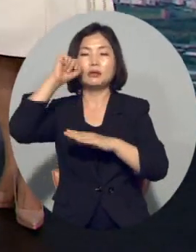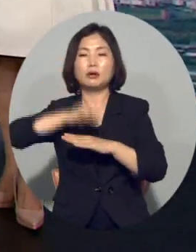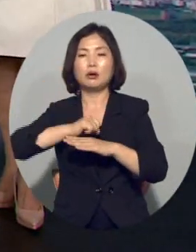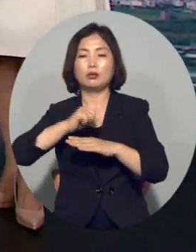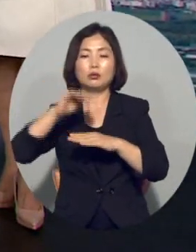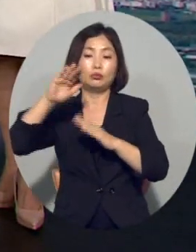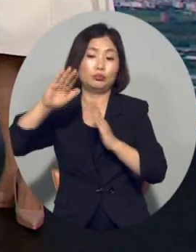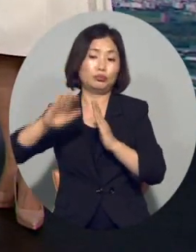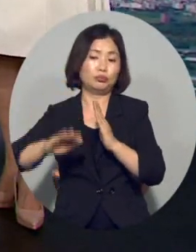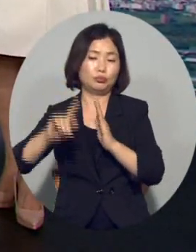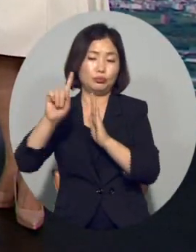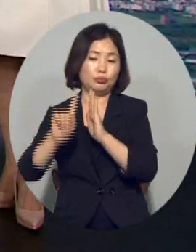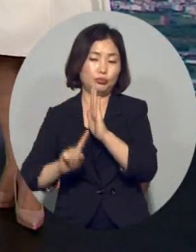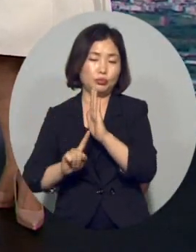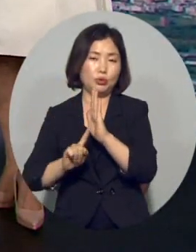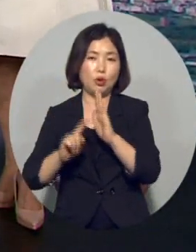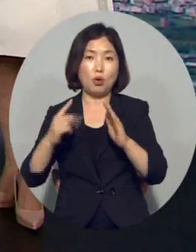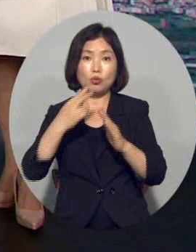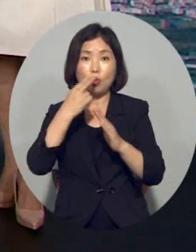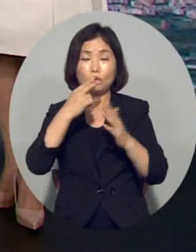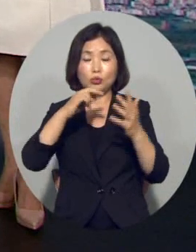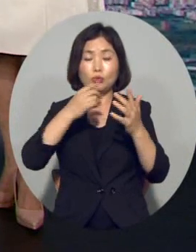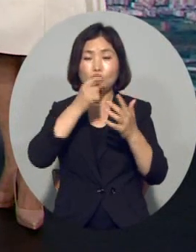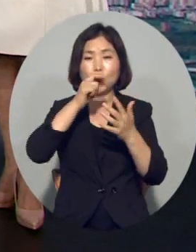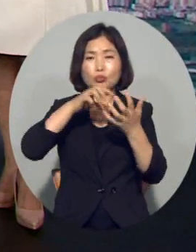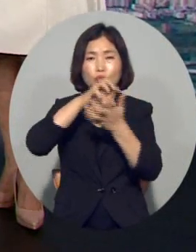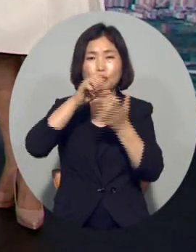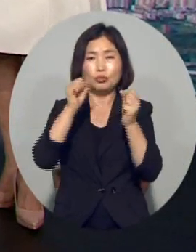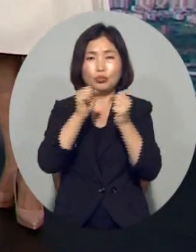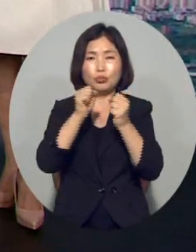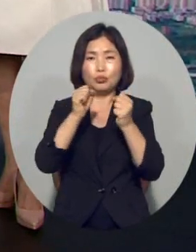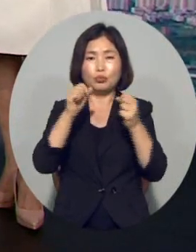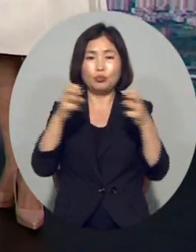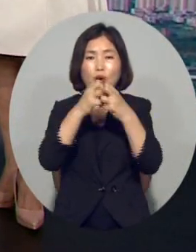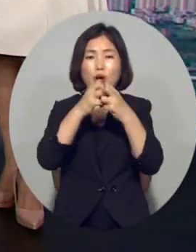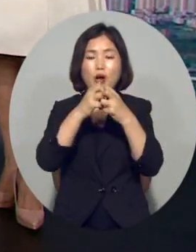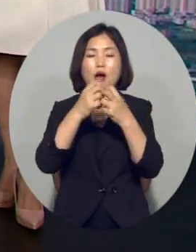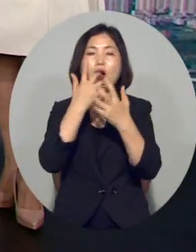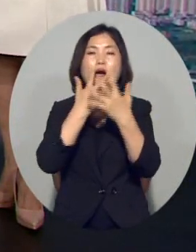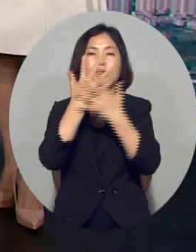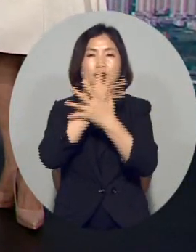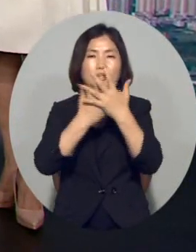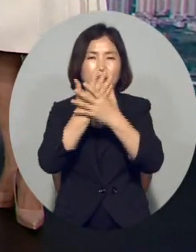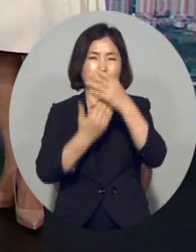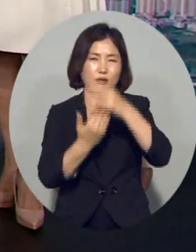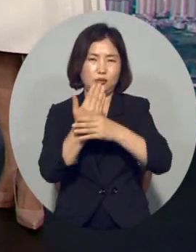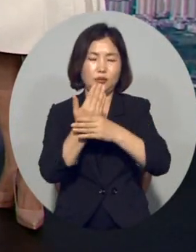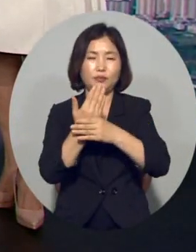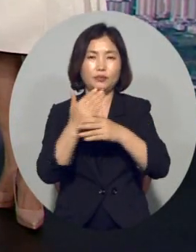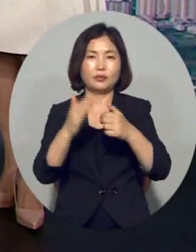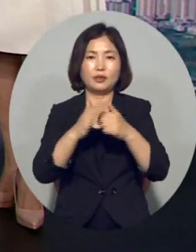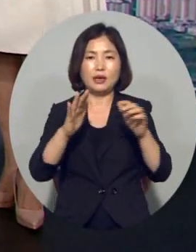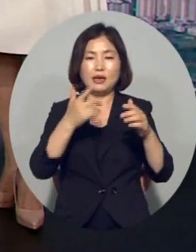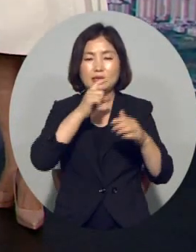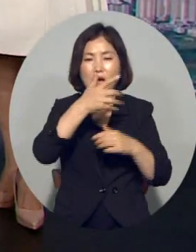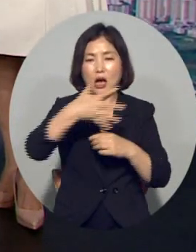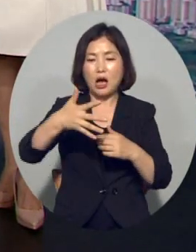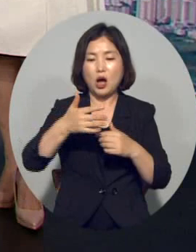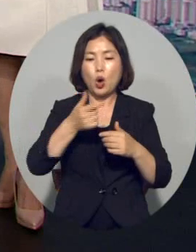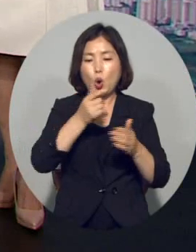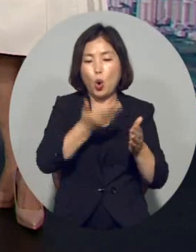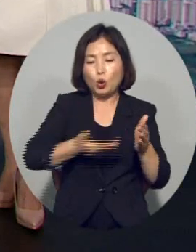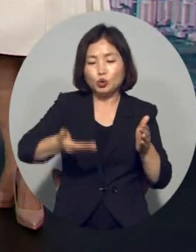낮아집니다 이때 공기 중에 수증기가 차가워지면 응결 하여 안개가 생기는 건데요 특히 강 이나 후 수 등에